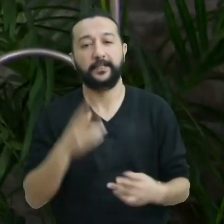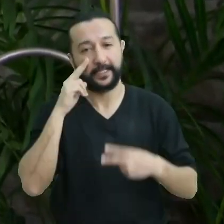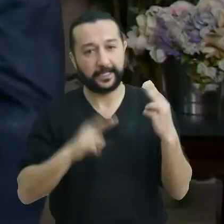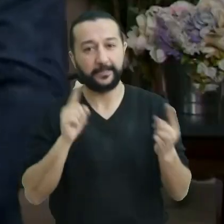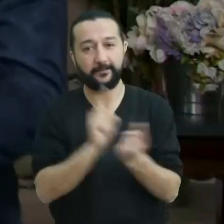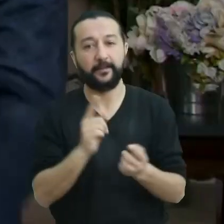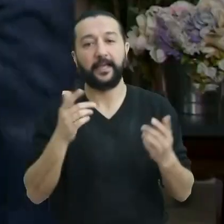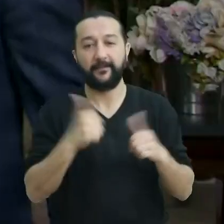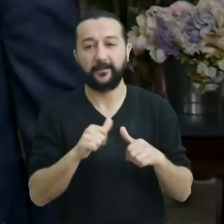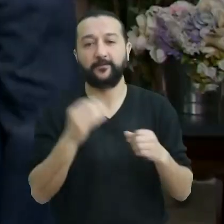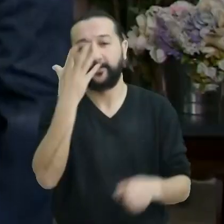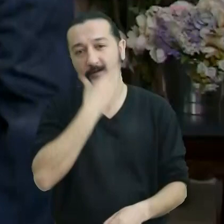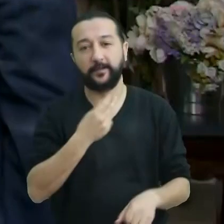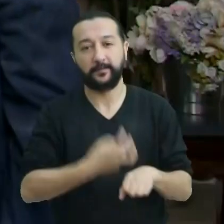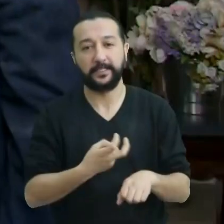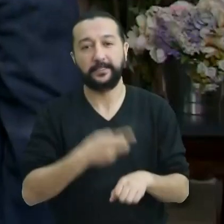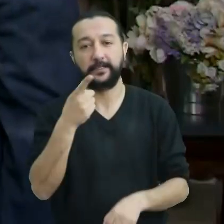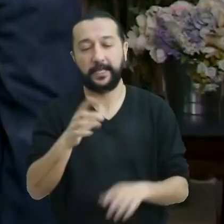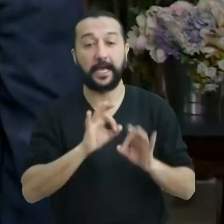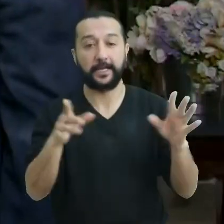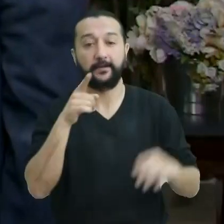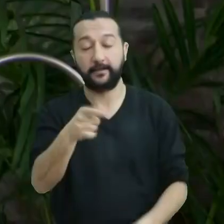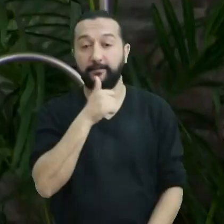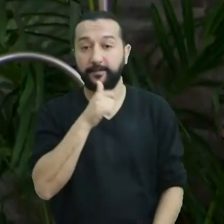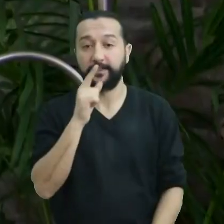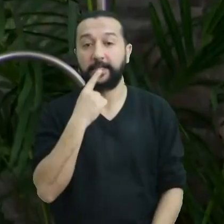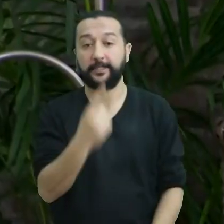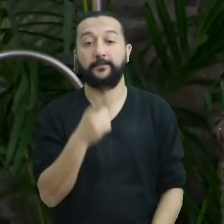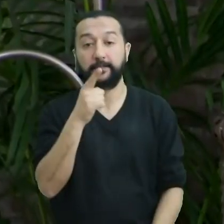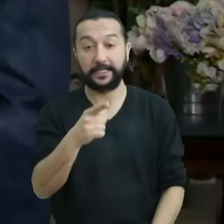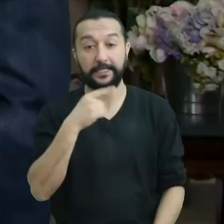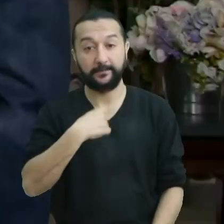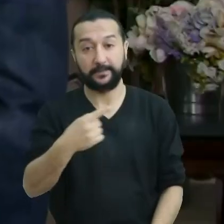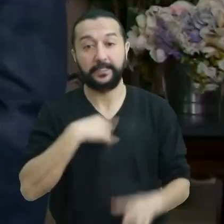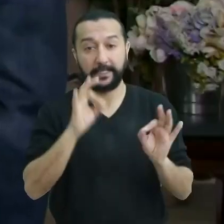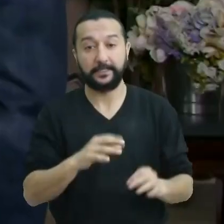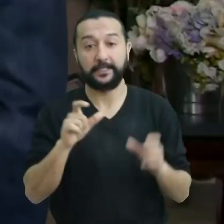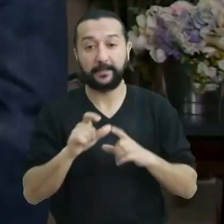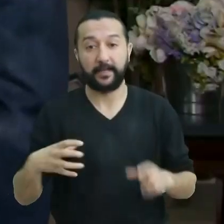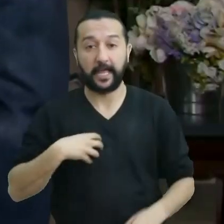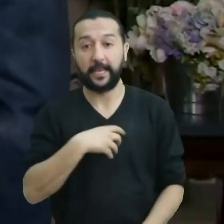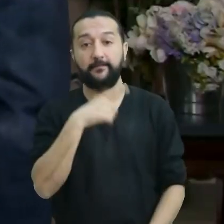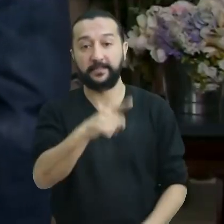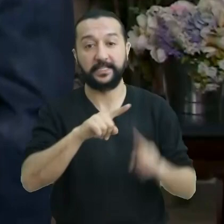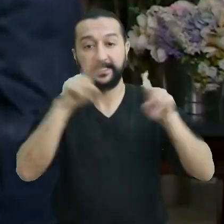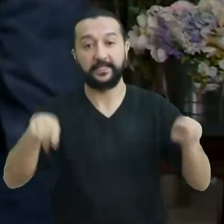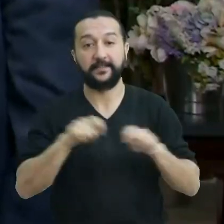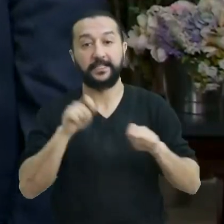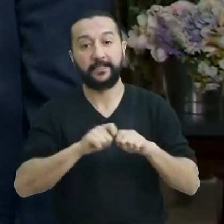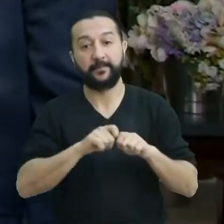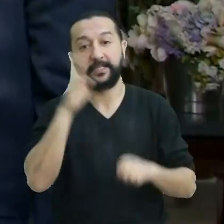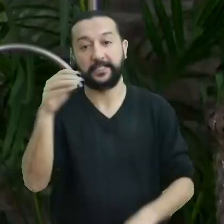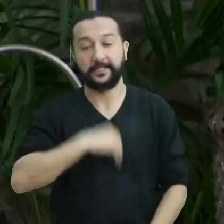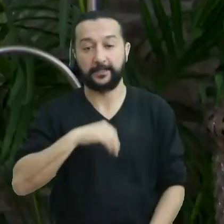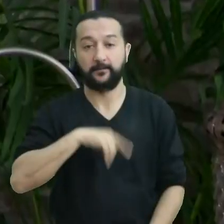Tanışıp evlendiniz çok güzel maşallah. Harika. Yalnız babacığım aramızda kalsın. Serpil annem sizi çerçeve yaptırmaya